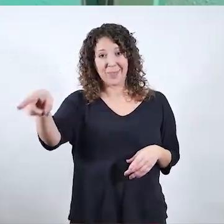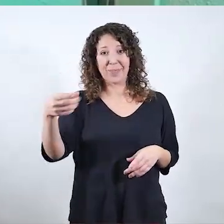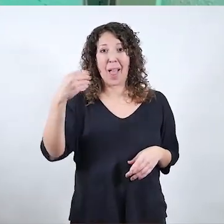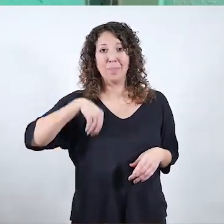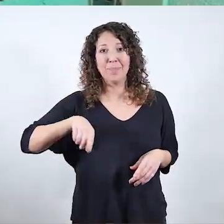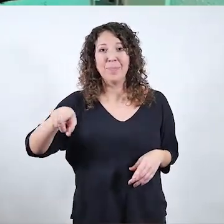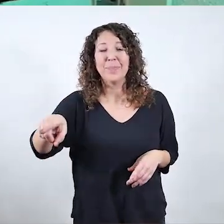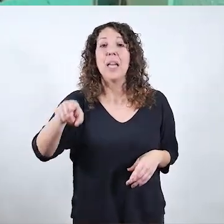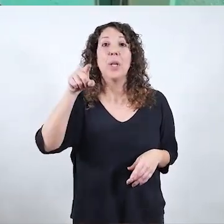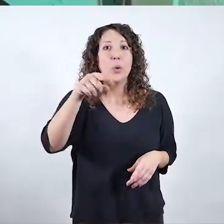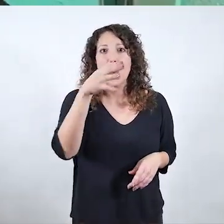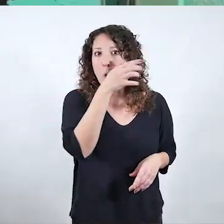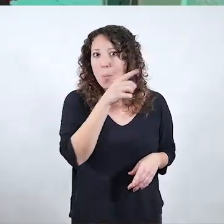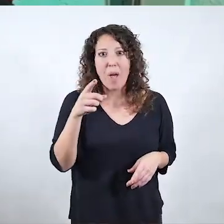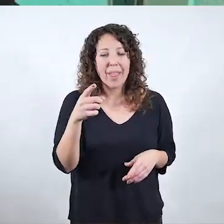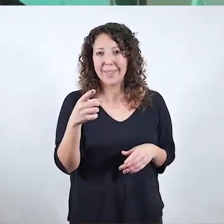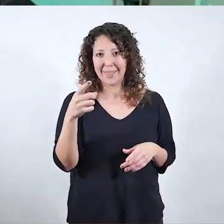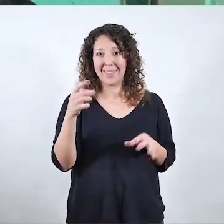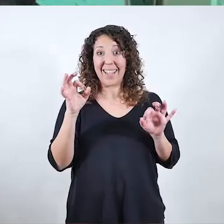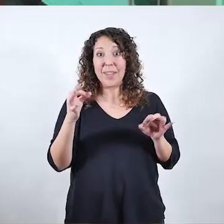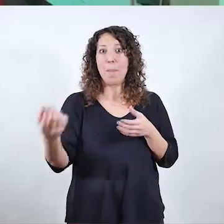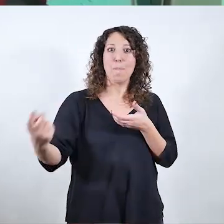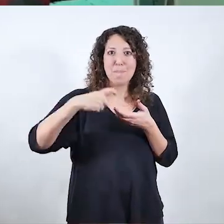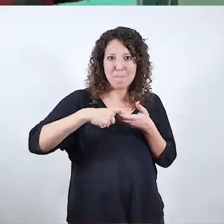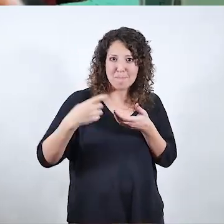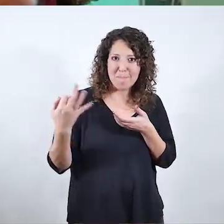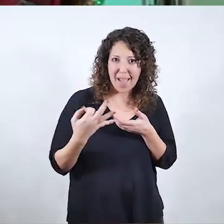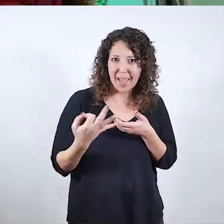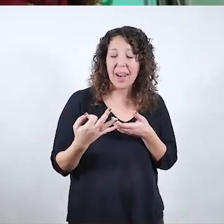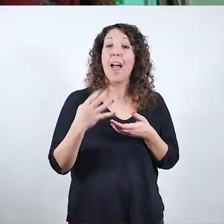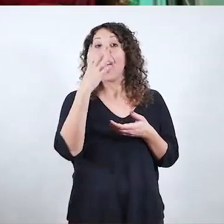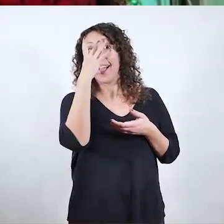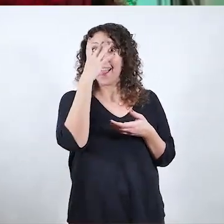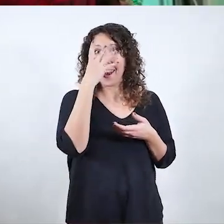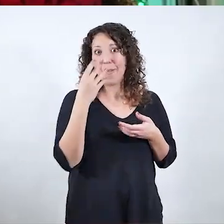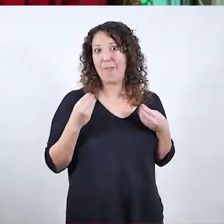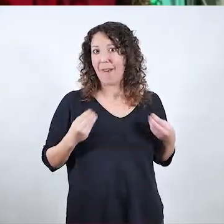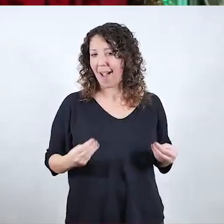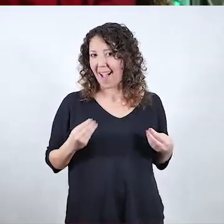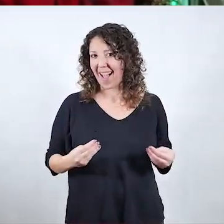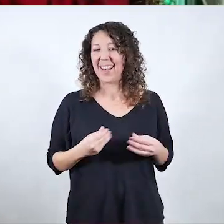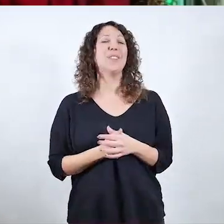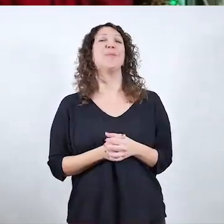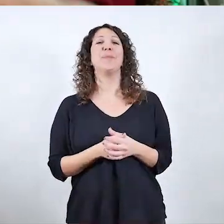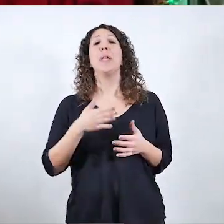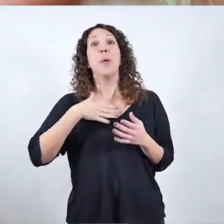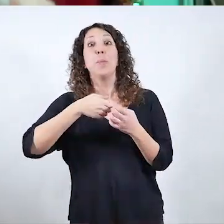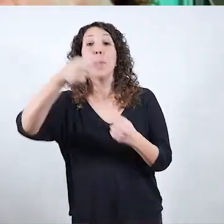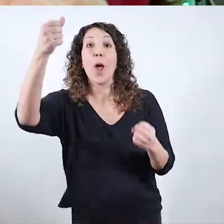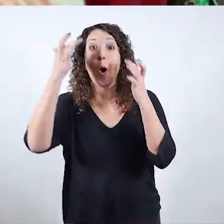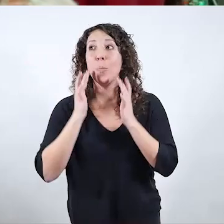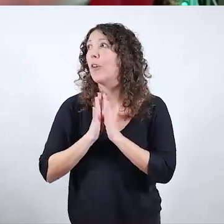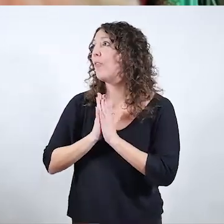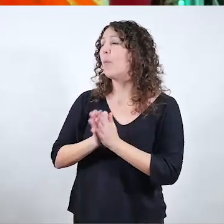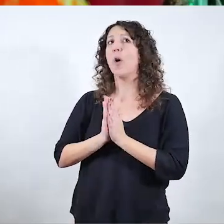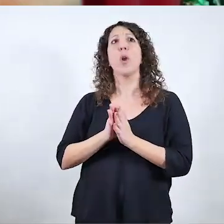S'ho han passat. I tu no pots perdre el carnaval de Cornellà. Un carnaval del més enllà. Mi pregón,